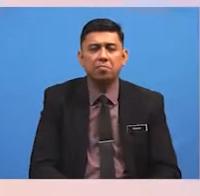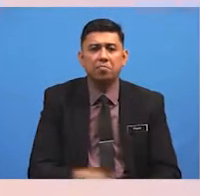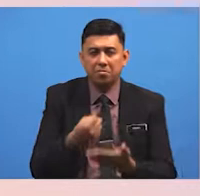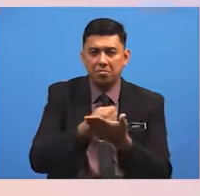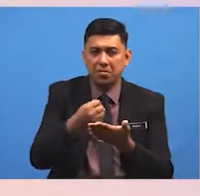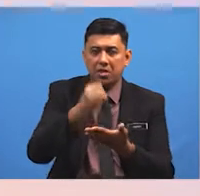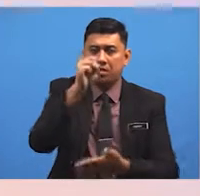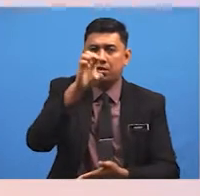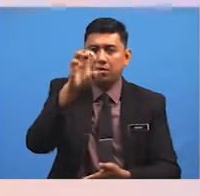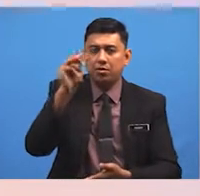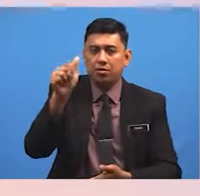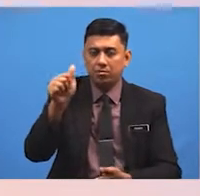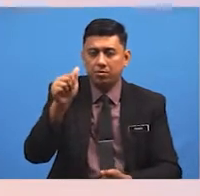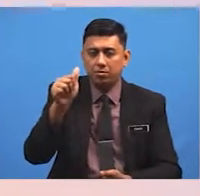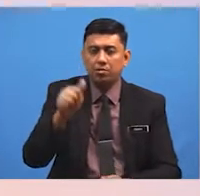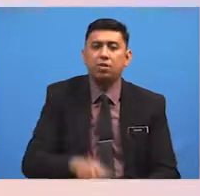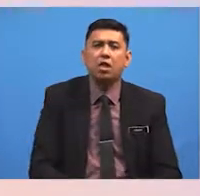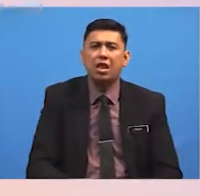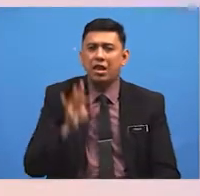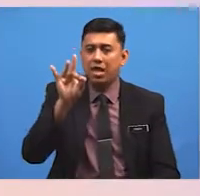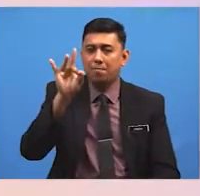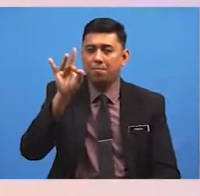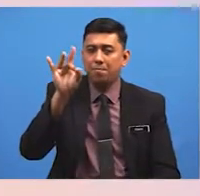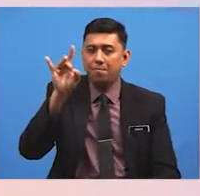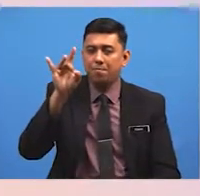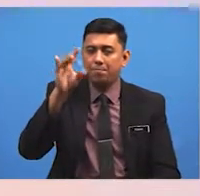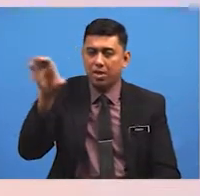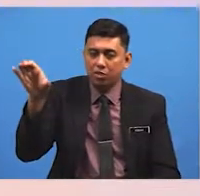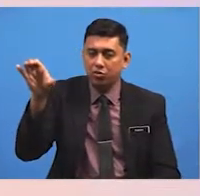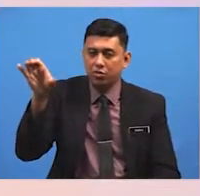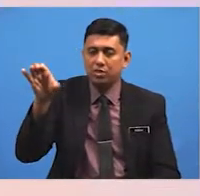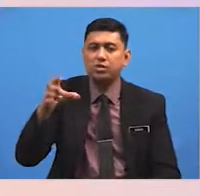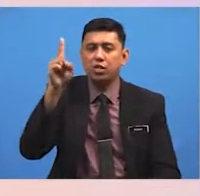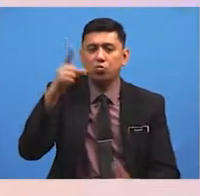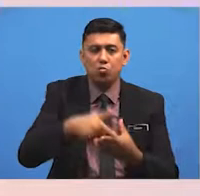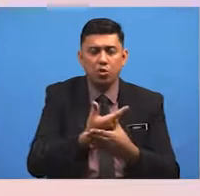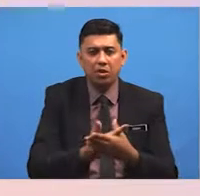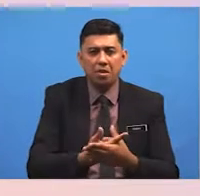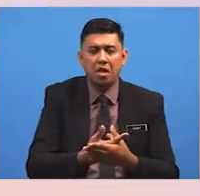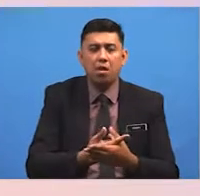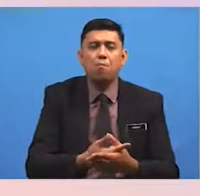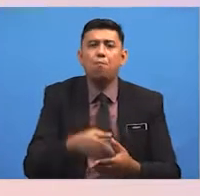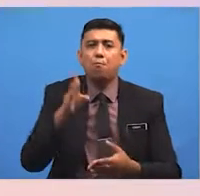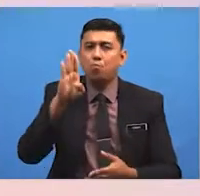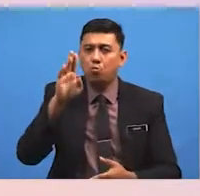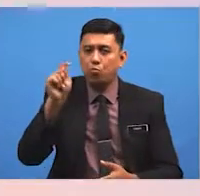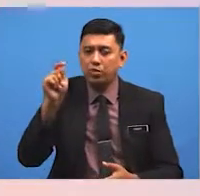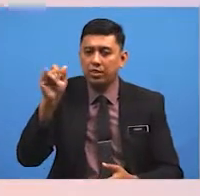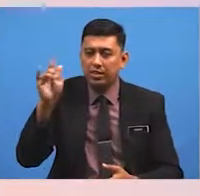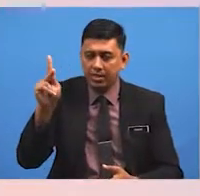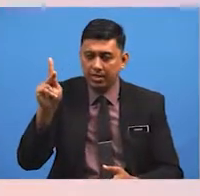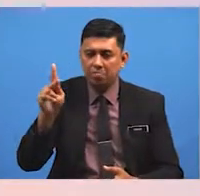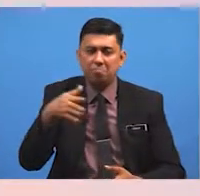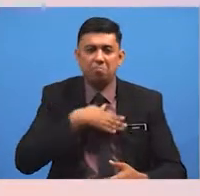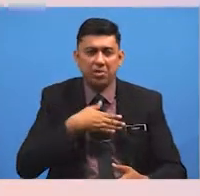disebutkan dengan kadar lm800 sebulan bukti ini milik kita jadi bila cinta